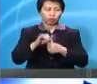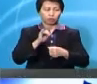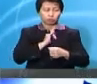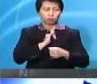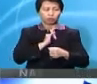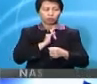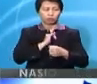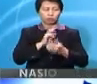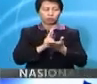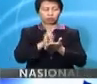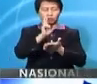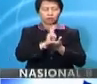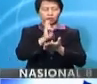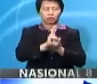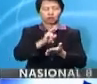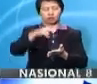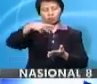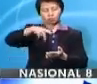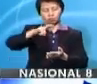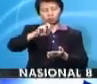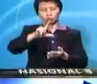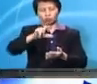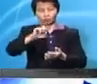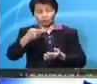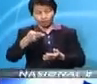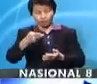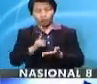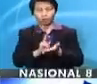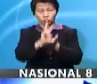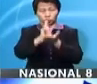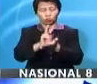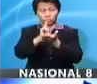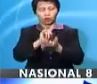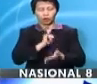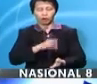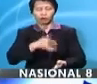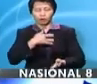hip. So, saya rasa SEA Games